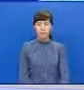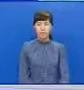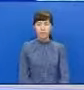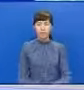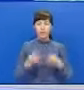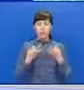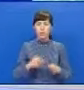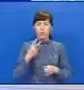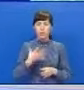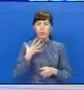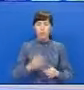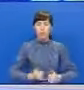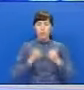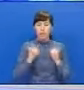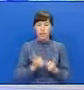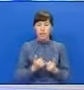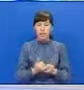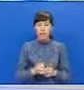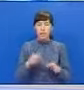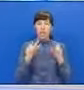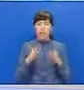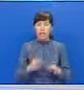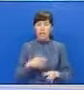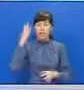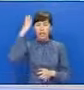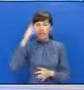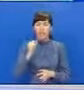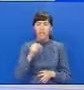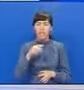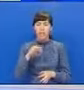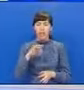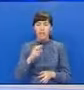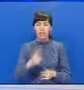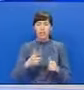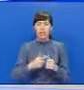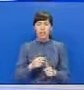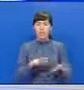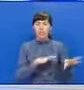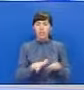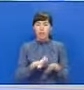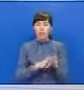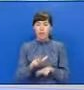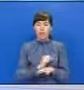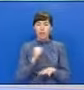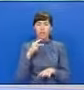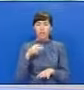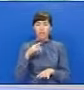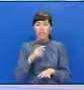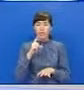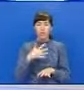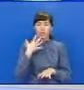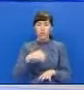Ел тәуелсіздігінің 25 жылдығына орай азаттықты аңсаған Әлихан Бөкейхан атты іс-шара болып өтті. Алаш арысының